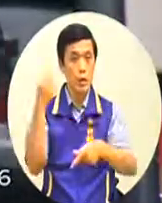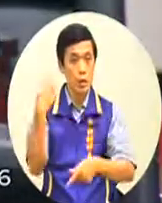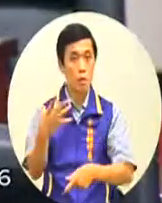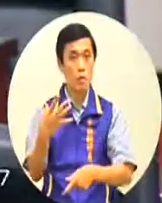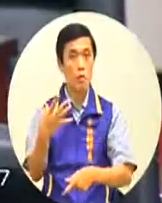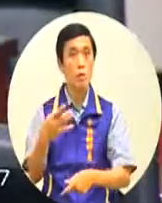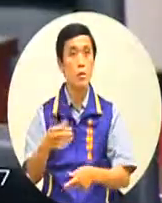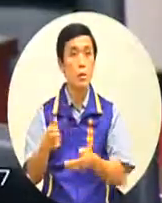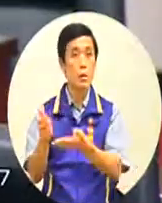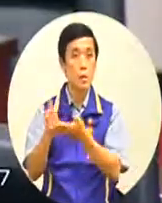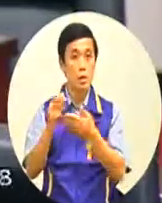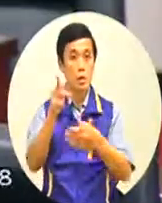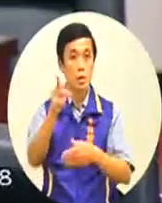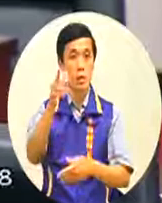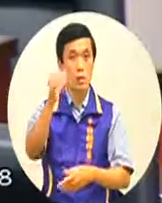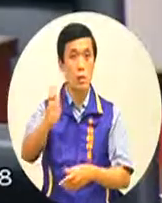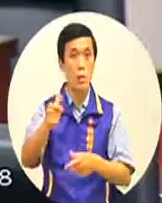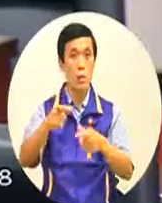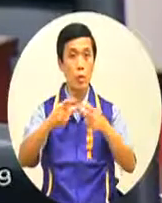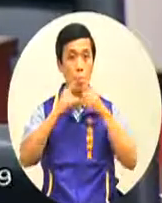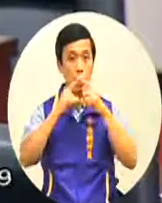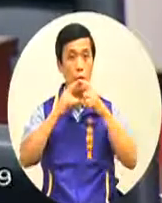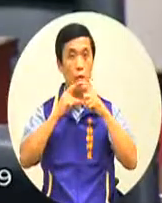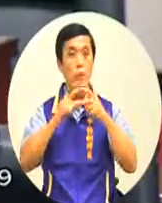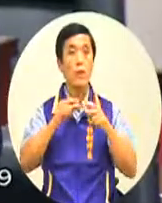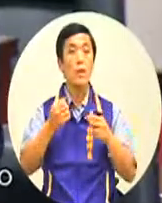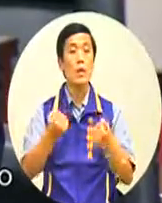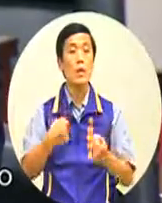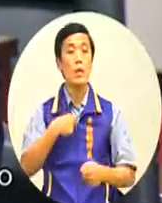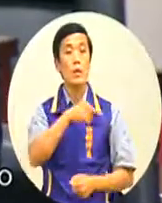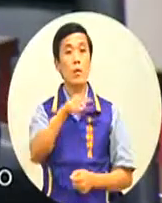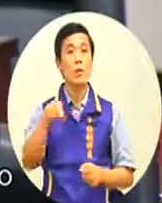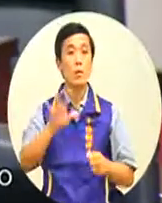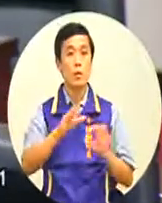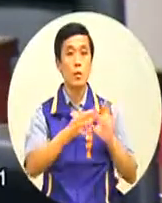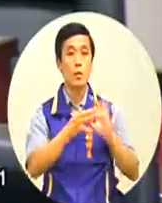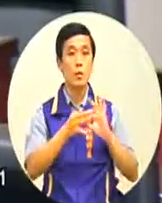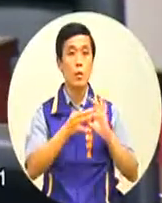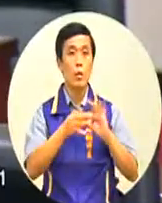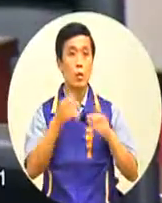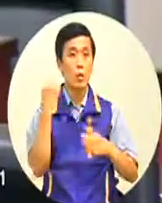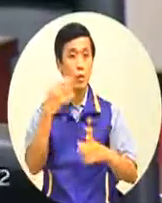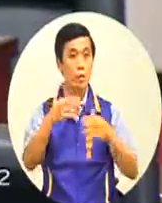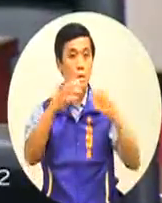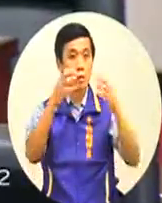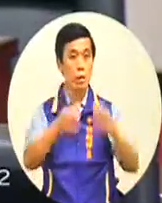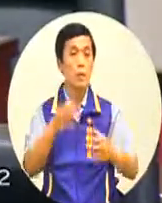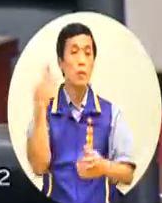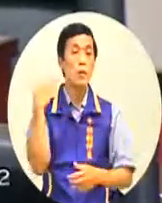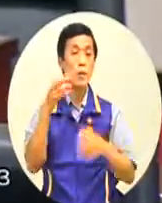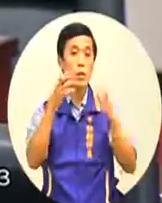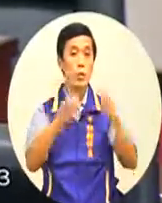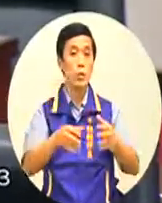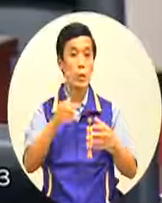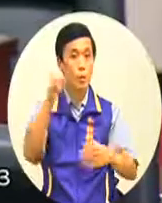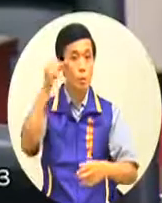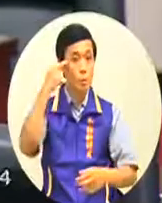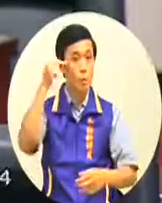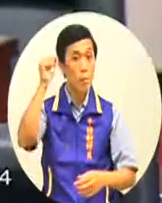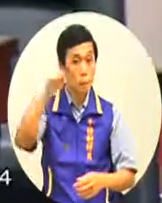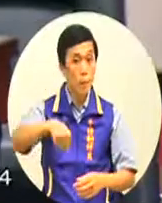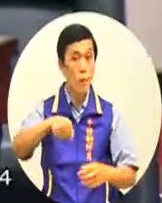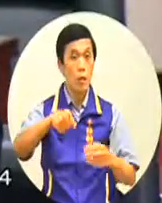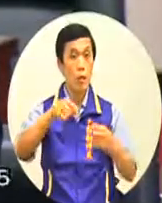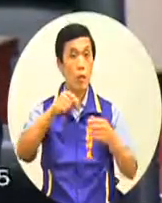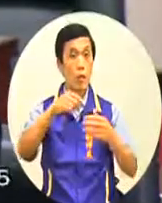来，请罗科长答复。 谢谢议员啊， 有辅导。 在我们那个相关的新设立之前，他设立许可并没有说